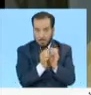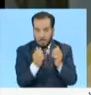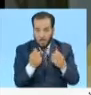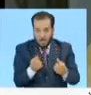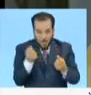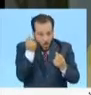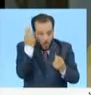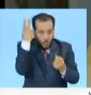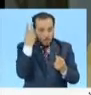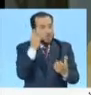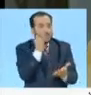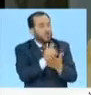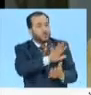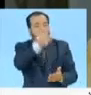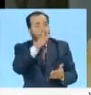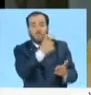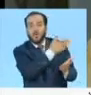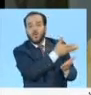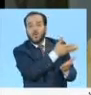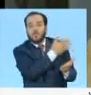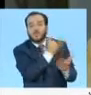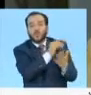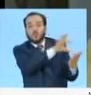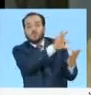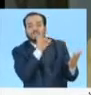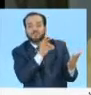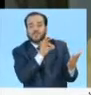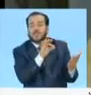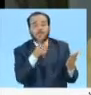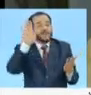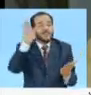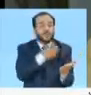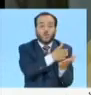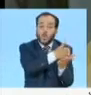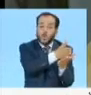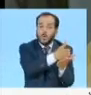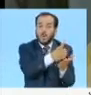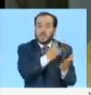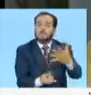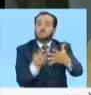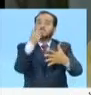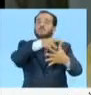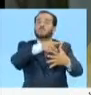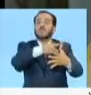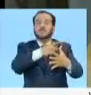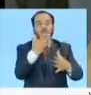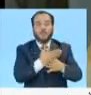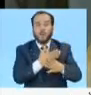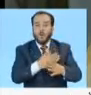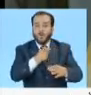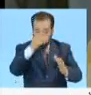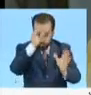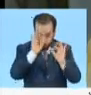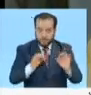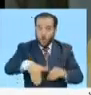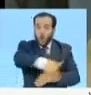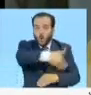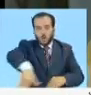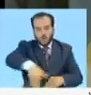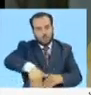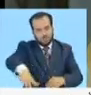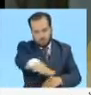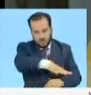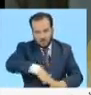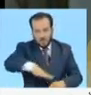ومكبلين لناخبيهم أيضا، وهناك السلوك يتجاوز الحد الوطني